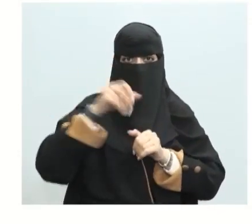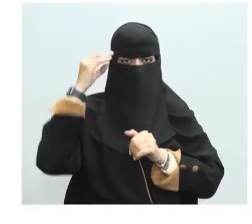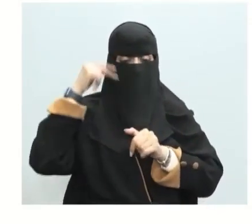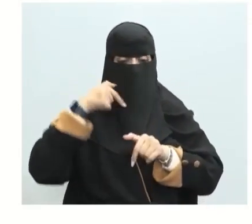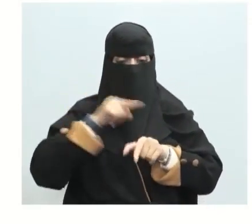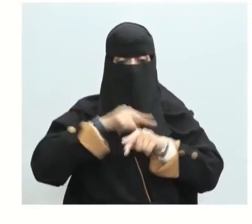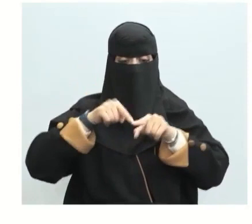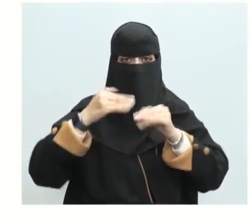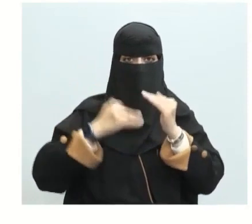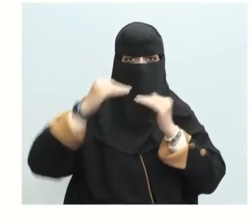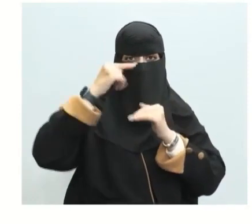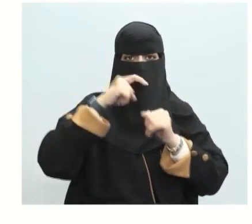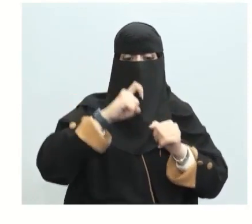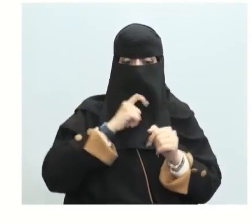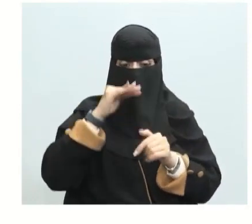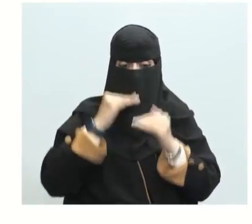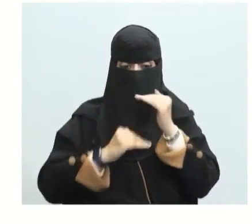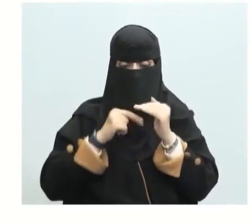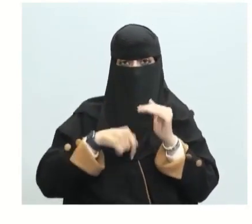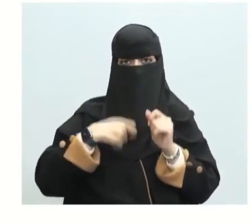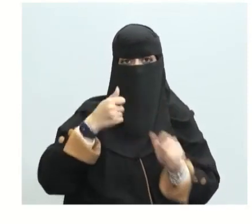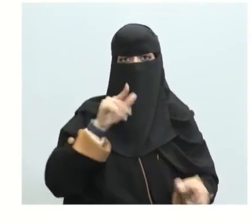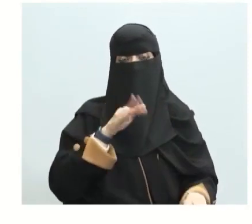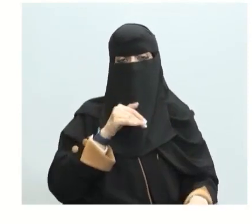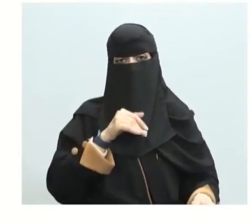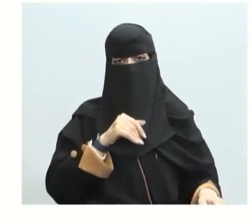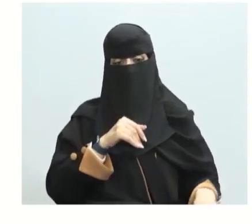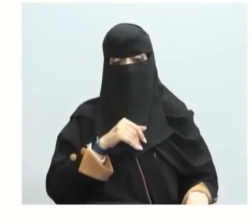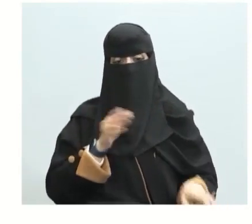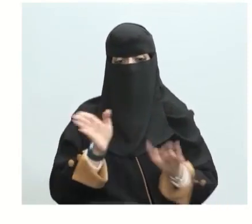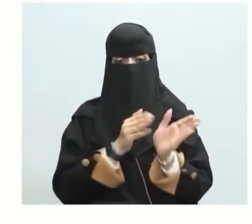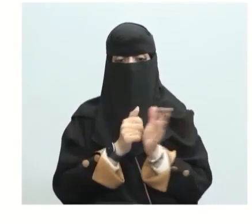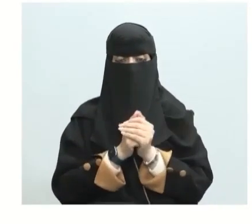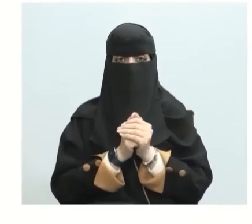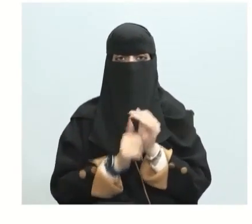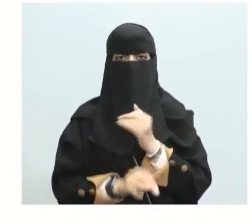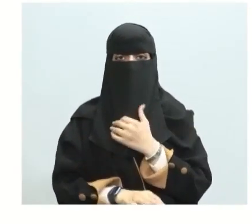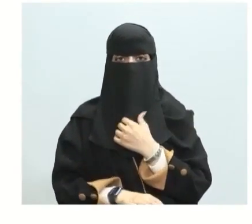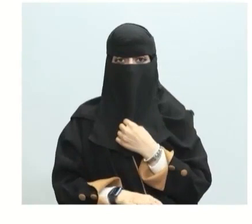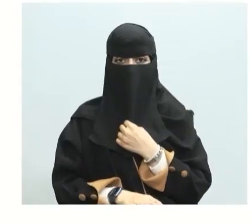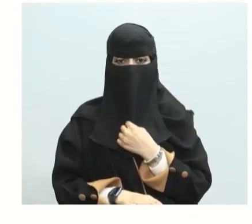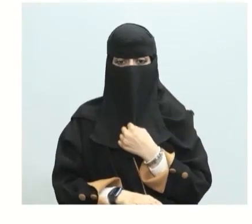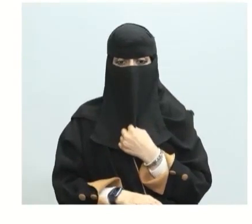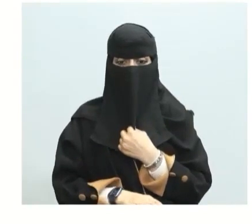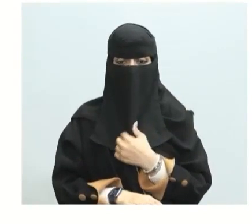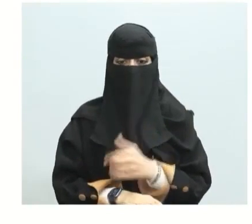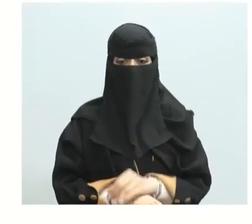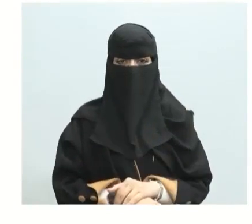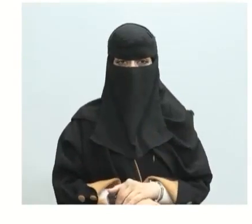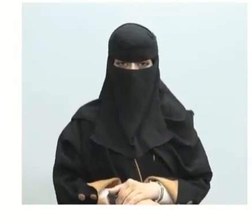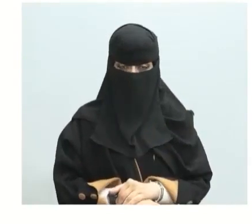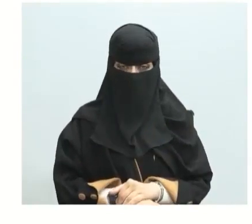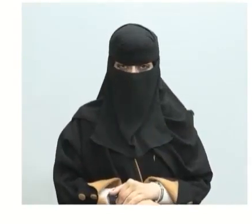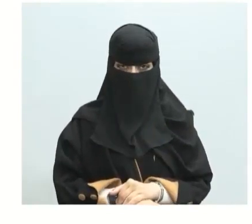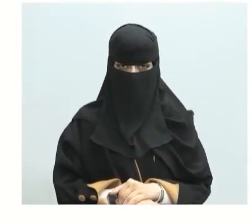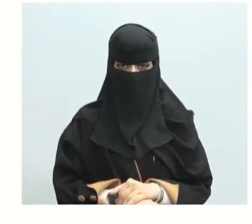ويخفض الجهل اشرافا بلا ادب جميل هنا علق على المقدمه